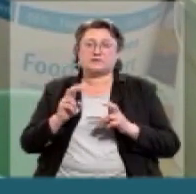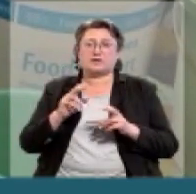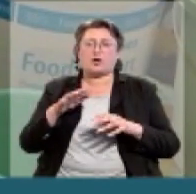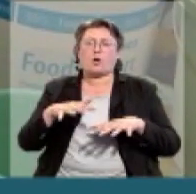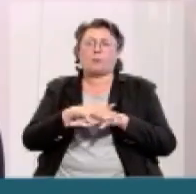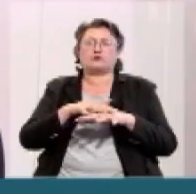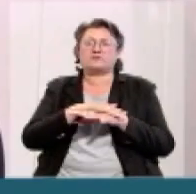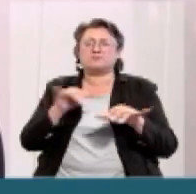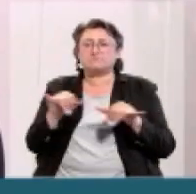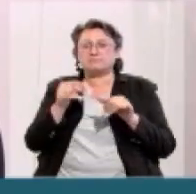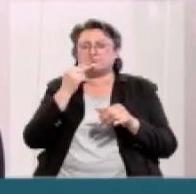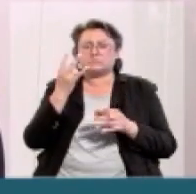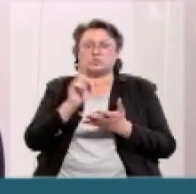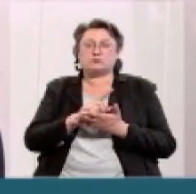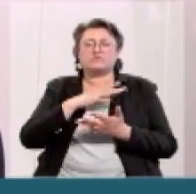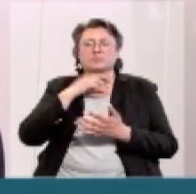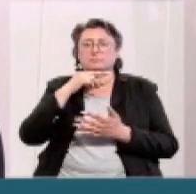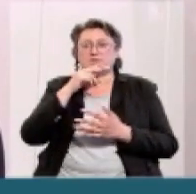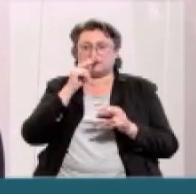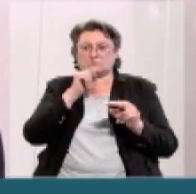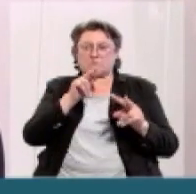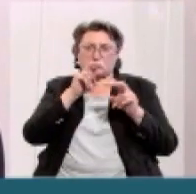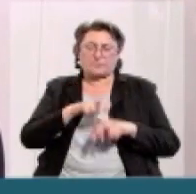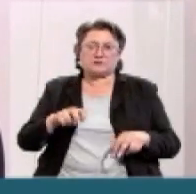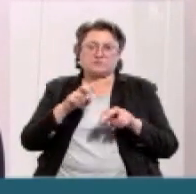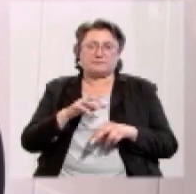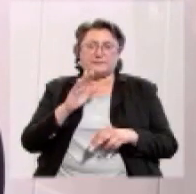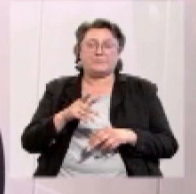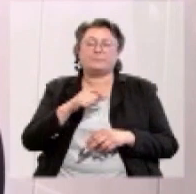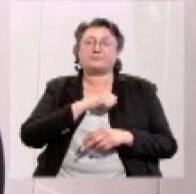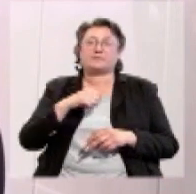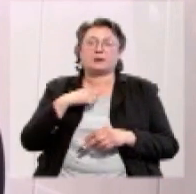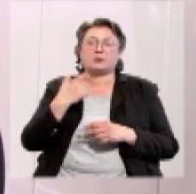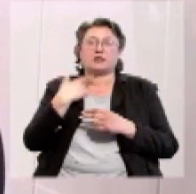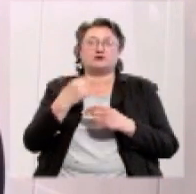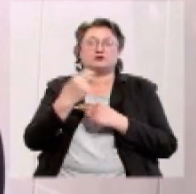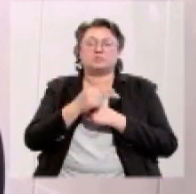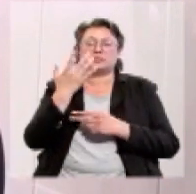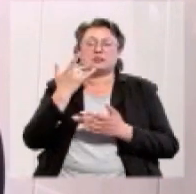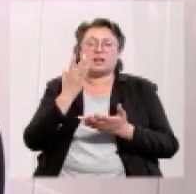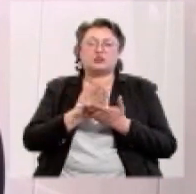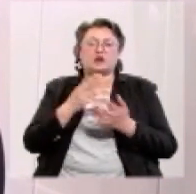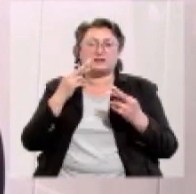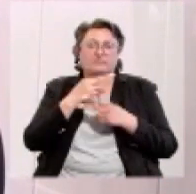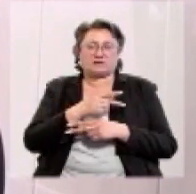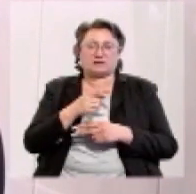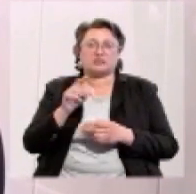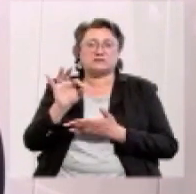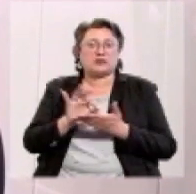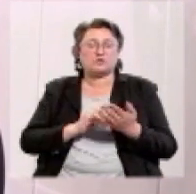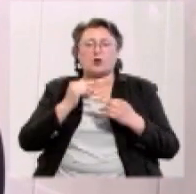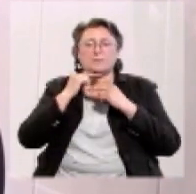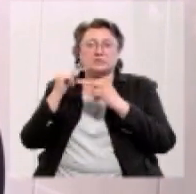екенін еске салады. Егер улану белгілері болған жағдайда өз бетіңізбен ем қабылдамаңыз, бірден